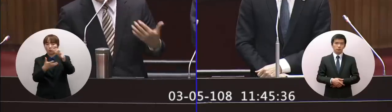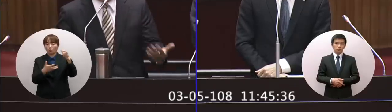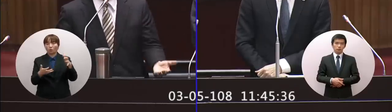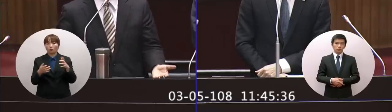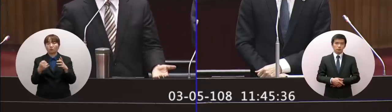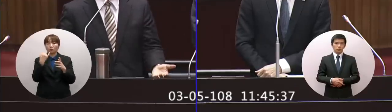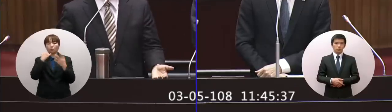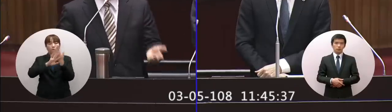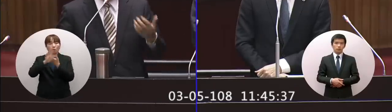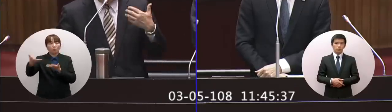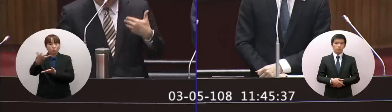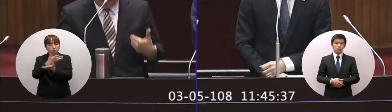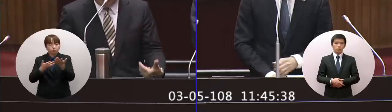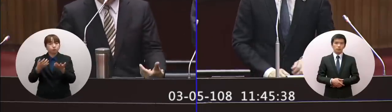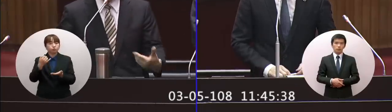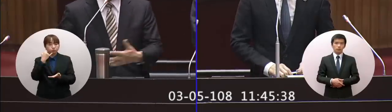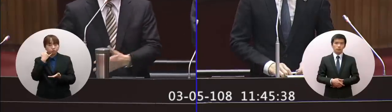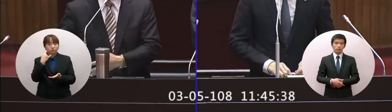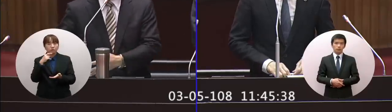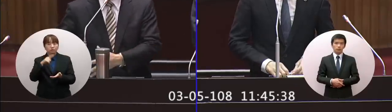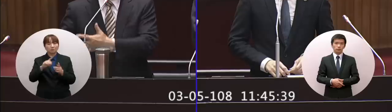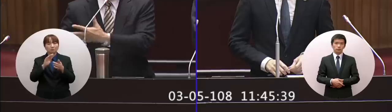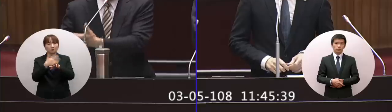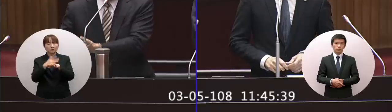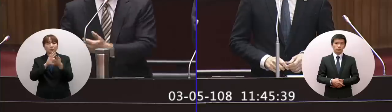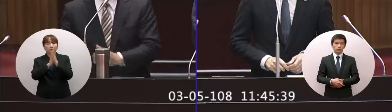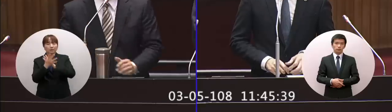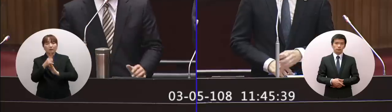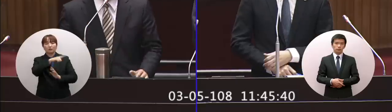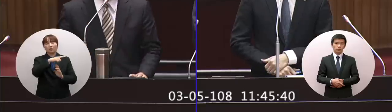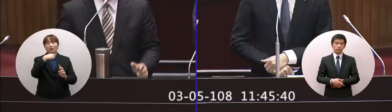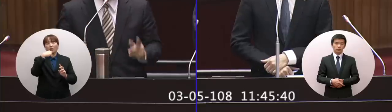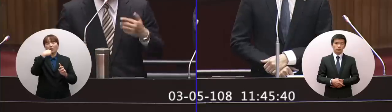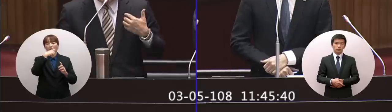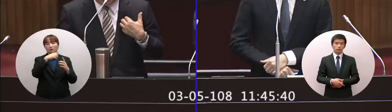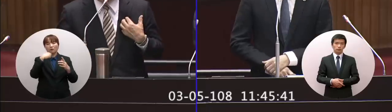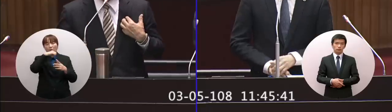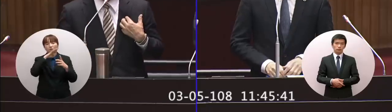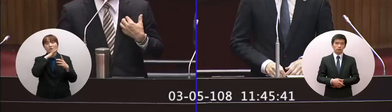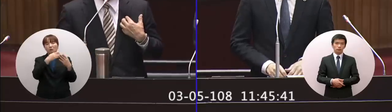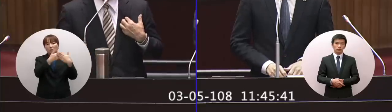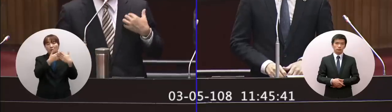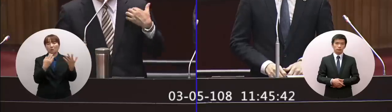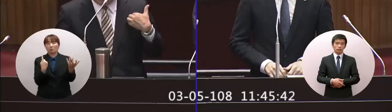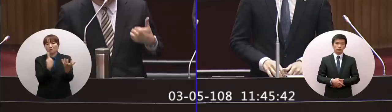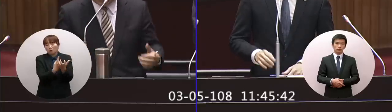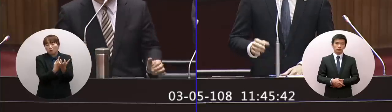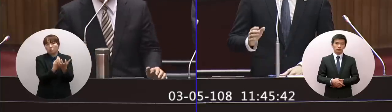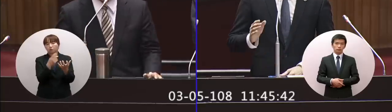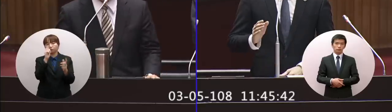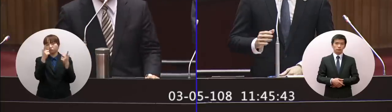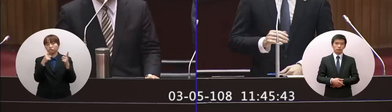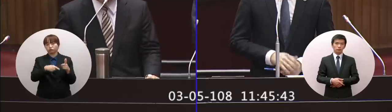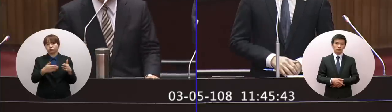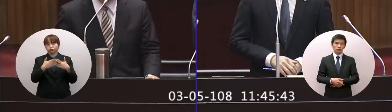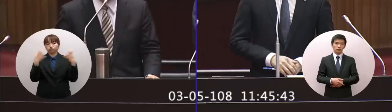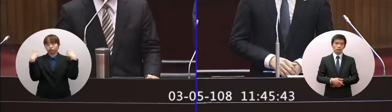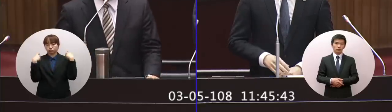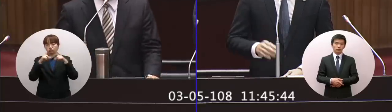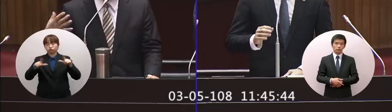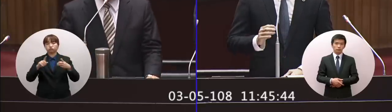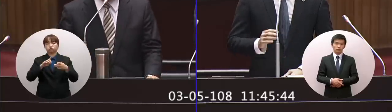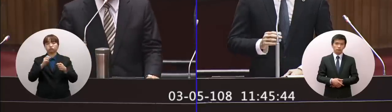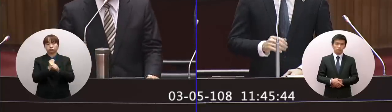会当甲人往来，未变作中国的一部分，这是咱的责任，啊嘛是上重要的任